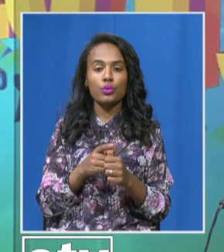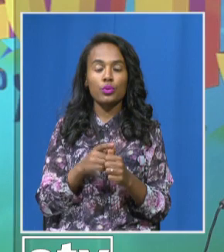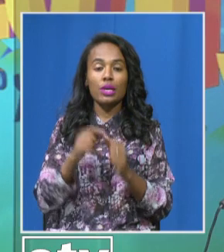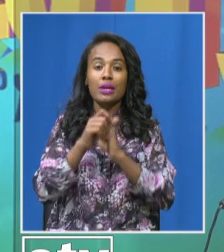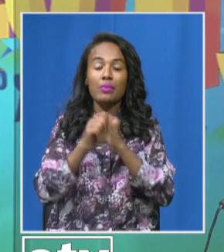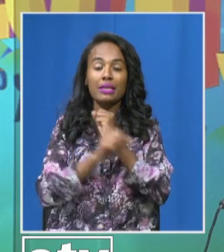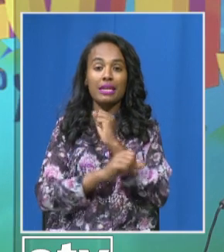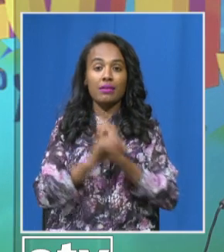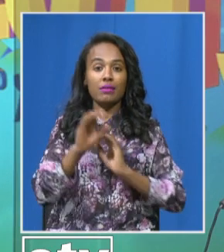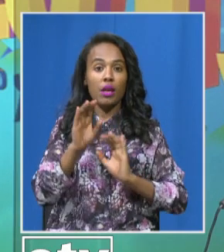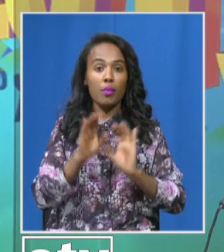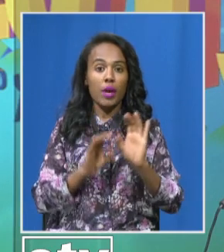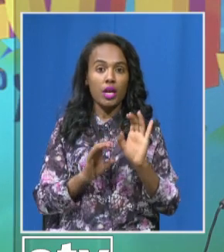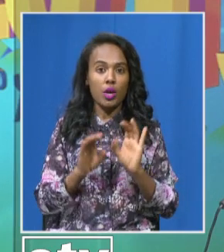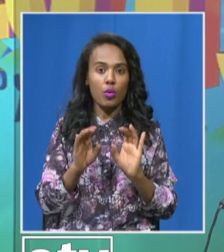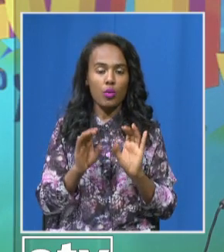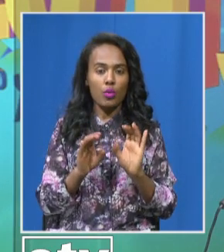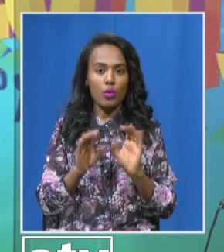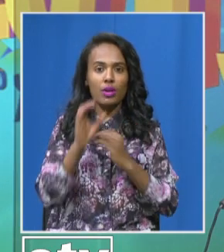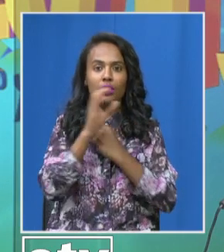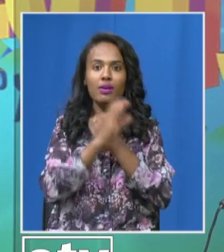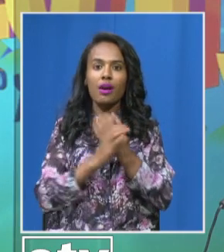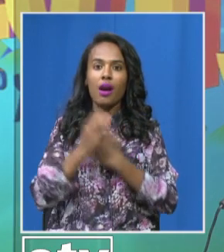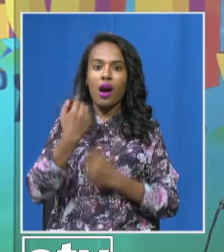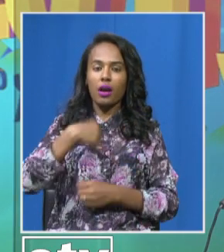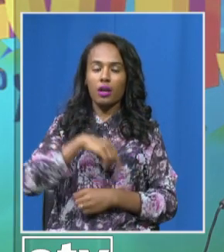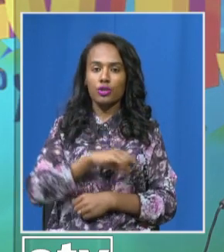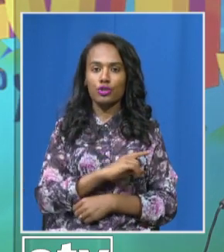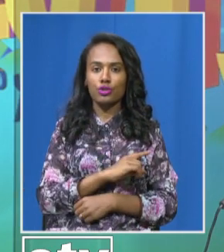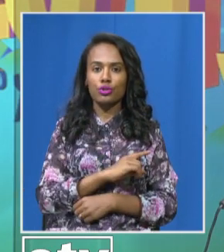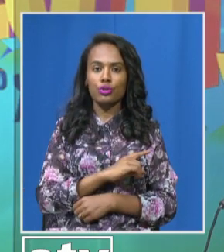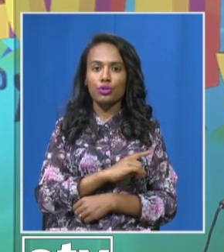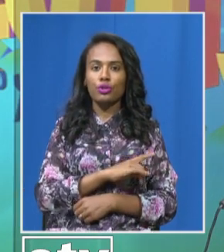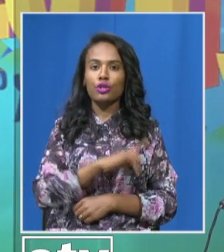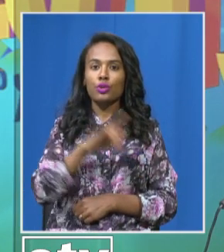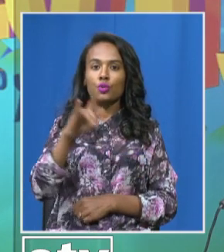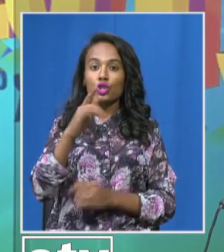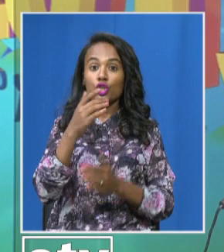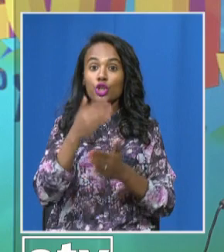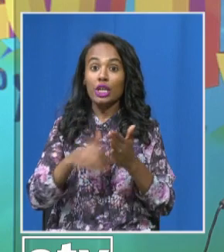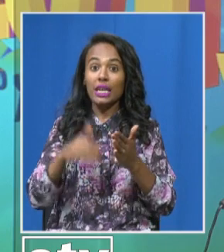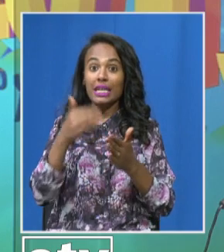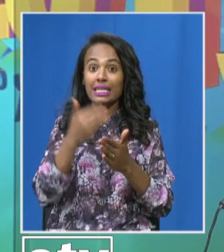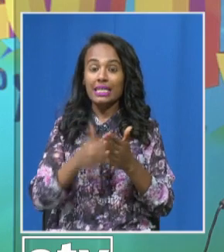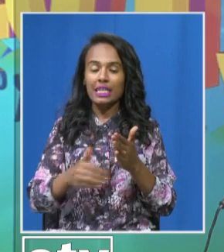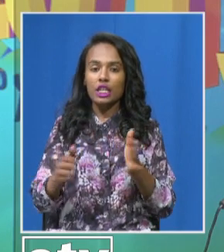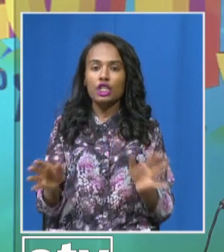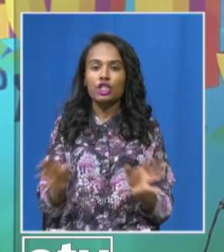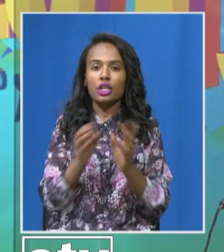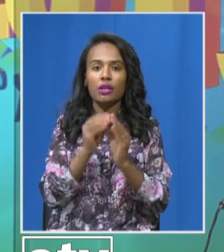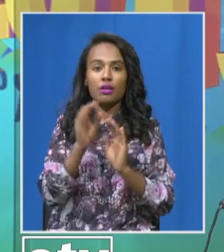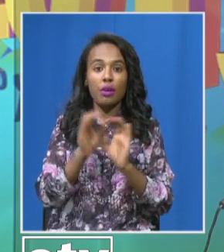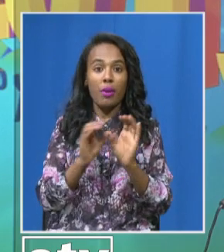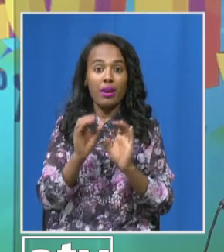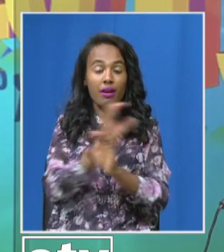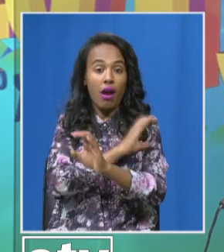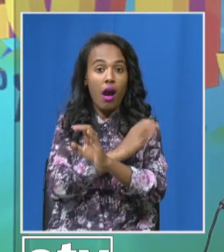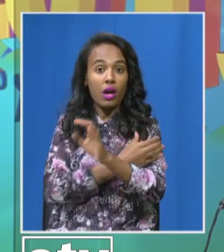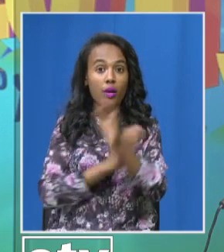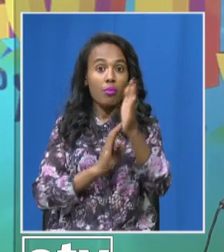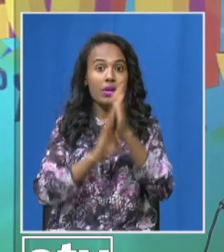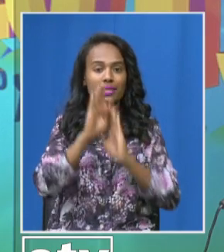መሰረት የሚያደርገው የሀገራችን የውጭ ከረንሲ ጀነሬት የማድረግ አቅም የማሳደግ